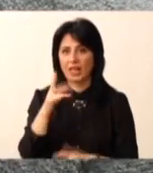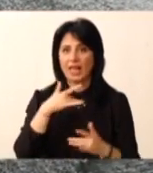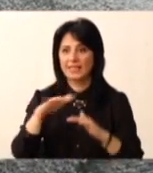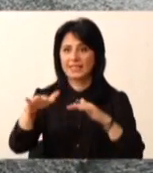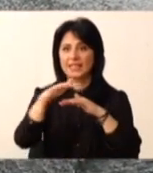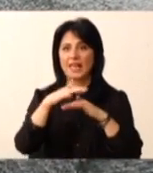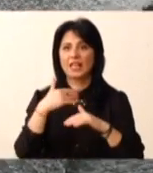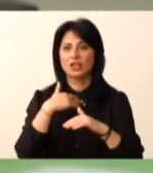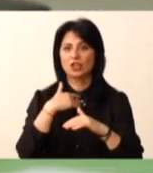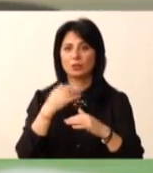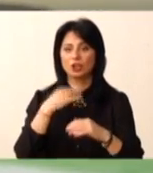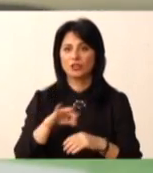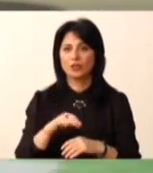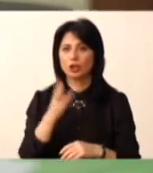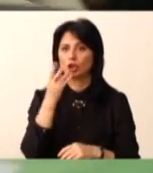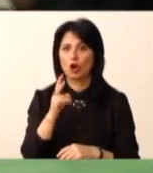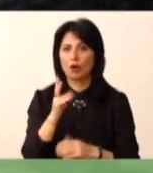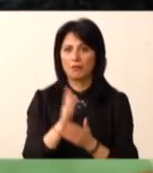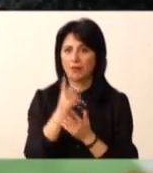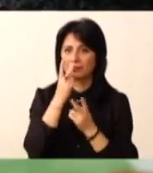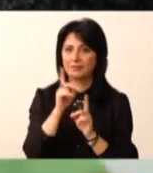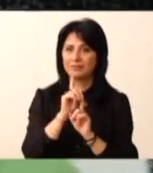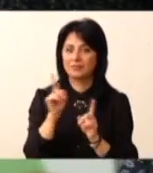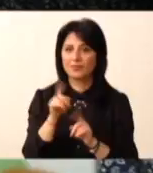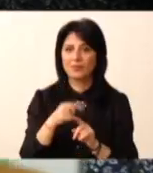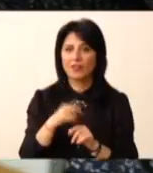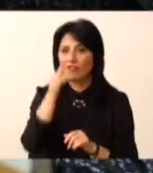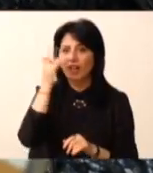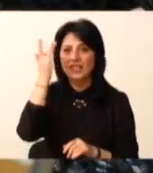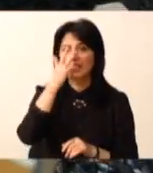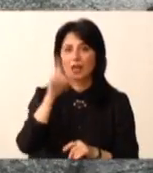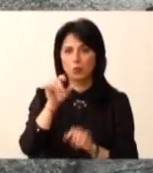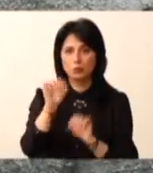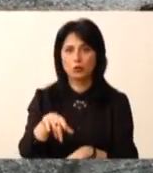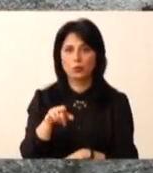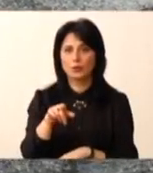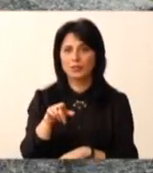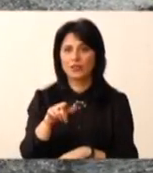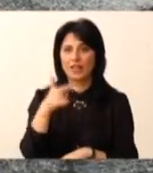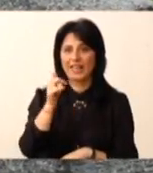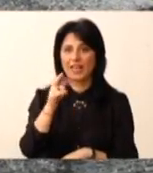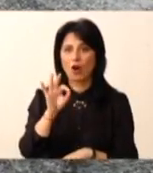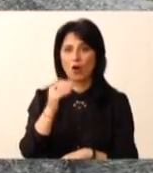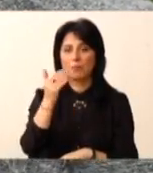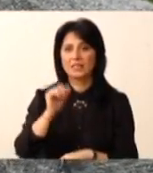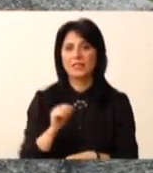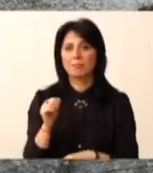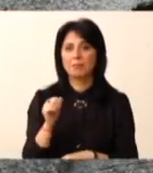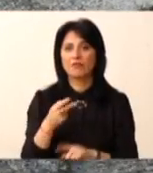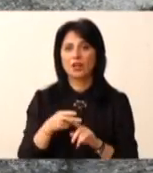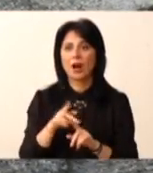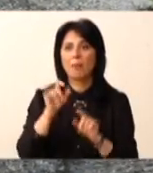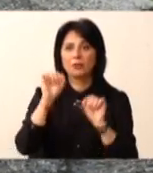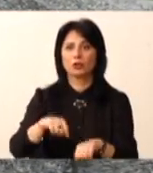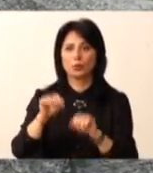სცენაზე ჩემი შვილი. აი მართლა შოკში ვიხარ. ვერ წარმოვიდგენდი საერთოდ რომ გიგო და მისი მეგობრები